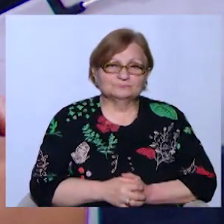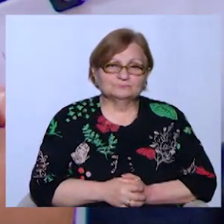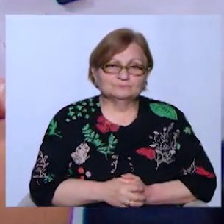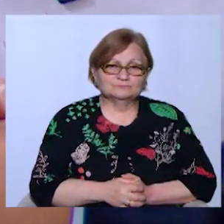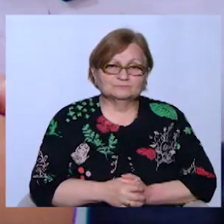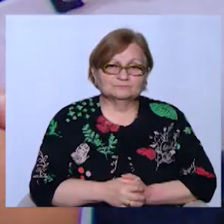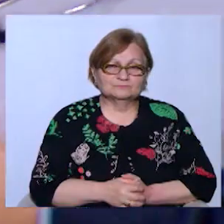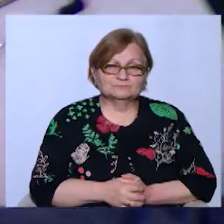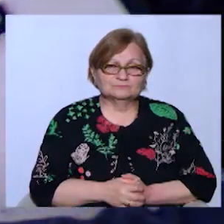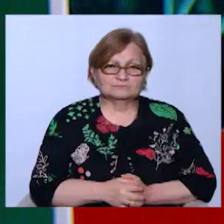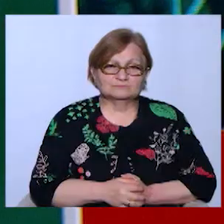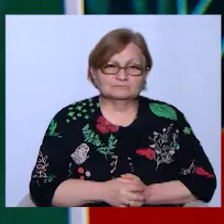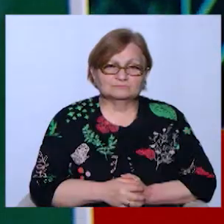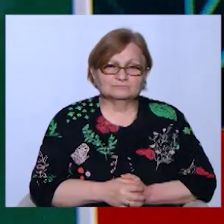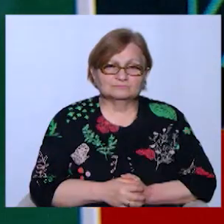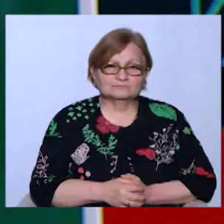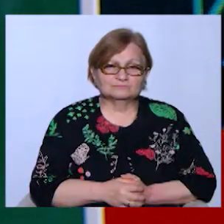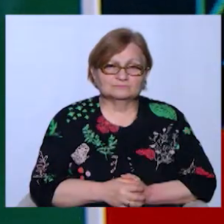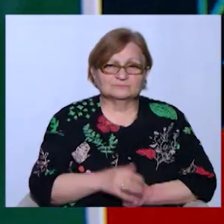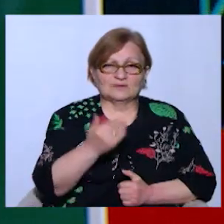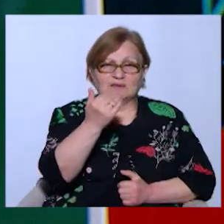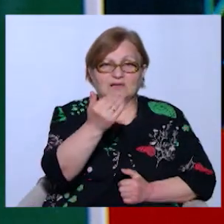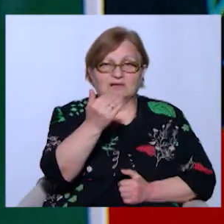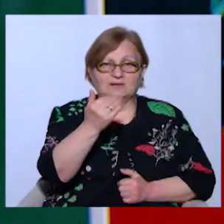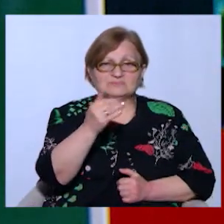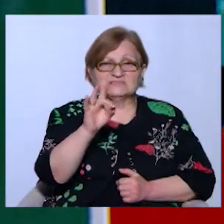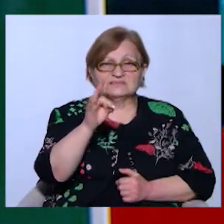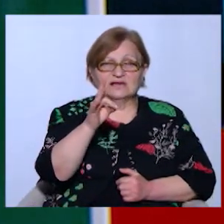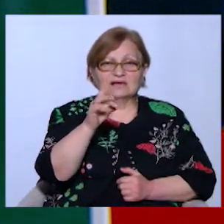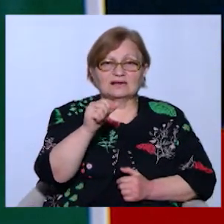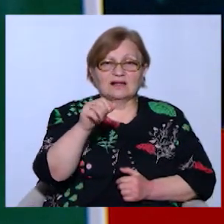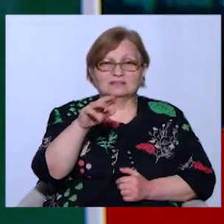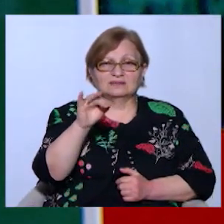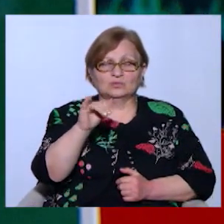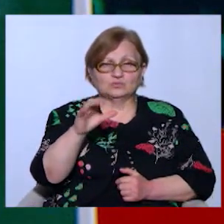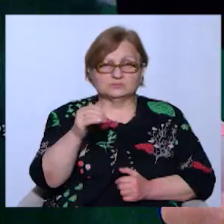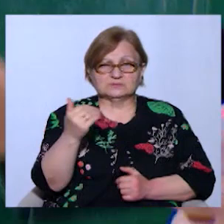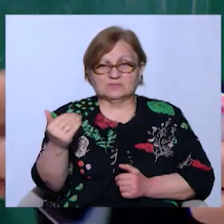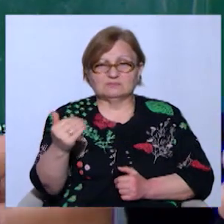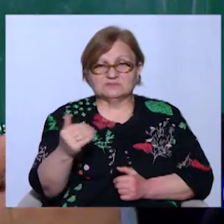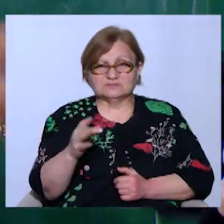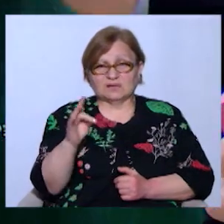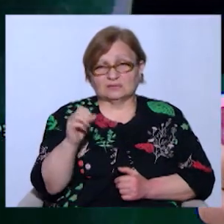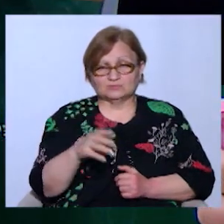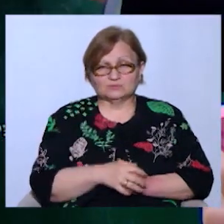სადღაც მე შევეცადე, რომ აი ამ წრეწირის რადიუსი, აი ეს, და ამ წრეწირის რადიუსი